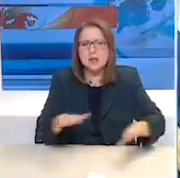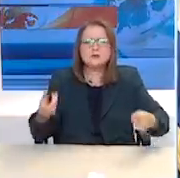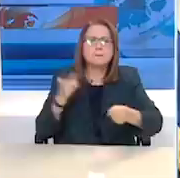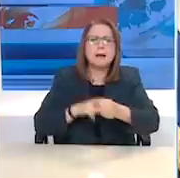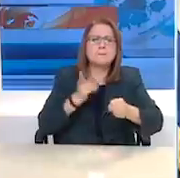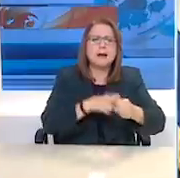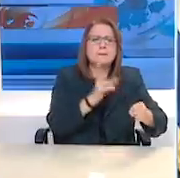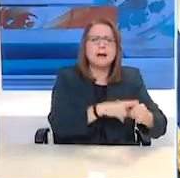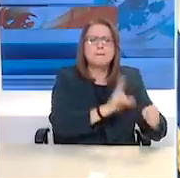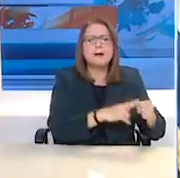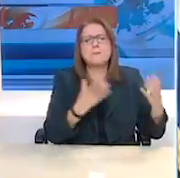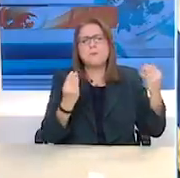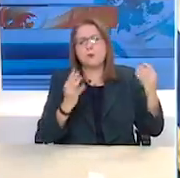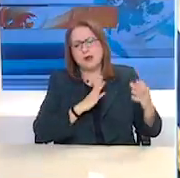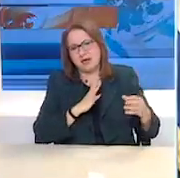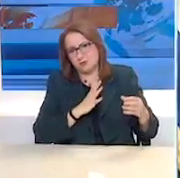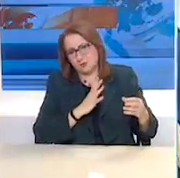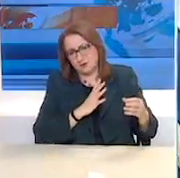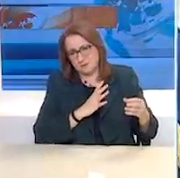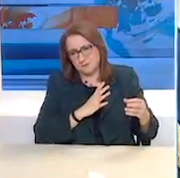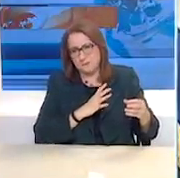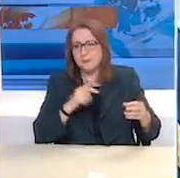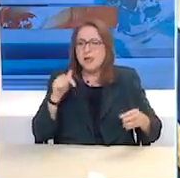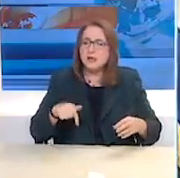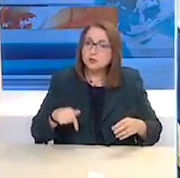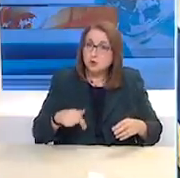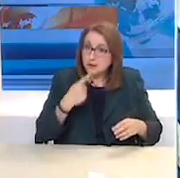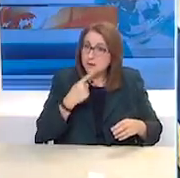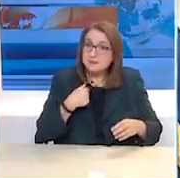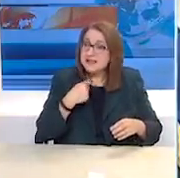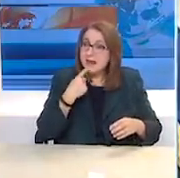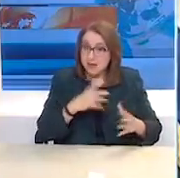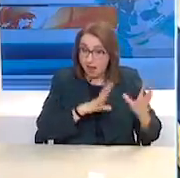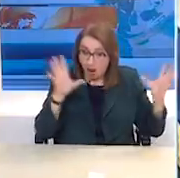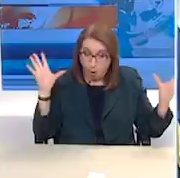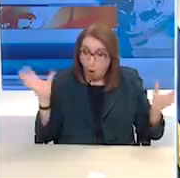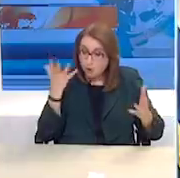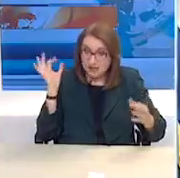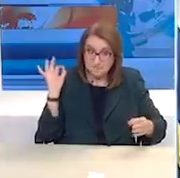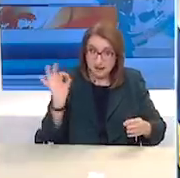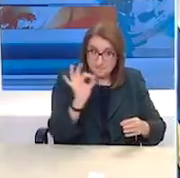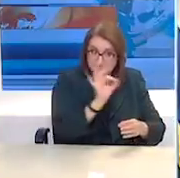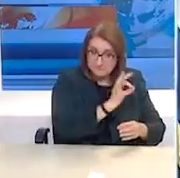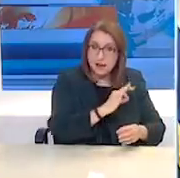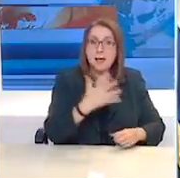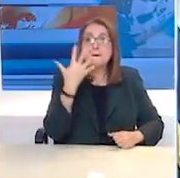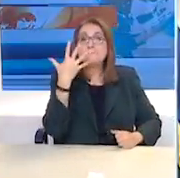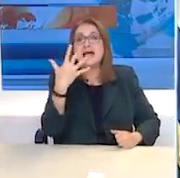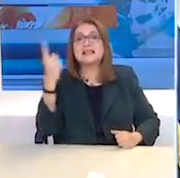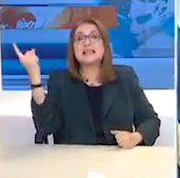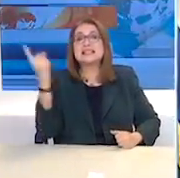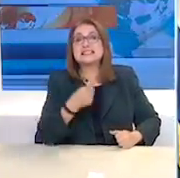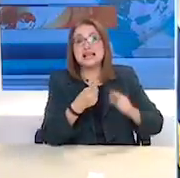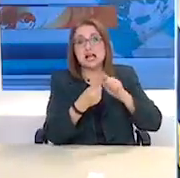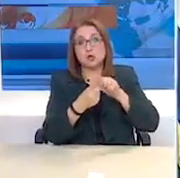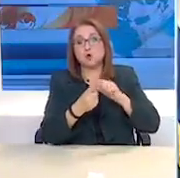πολλούς ανθρώπους που νοσούν. Μην ξεχνάτε ότι μιλάμε για ένα 5% των ανθρώπων οι οποίοι κολλούν την νόσο και εμφανίζουν